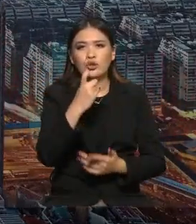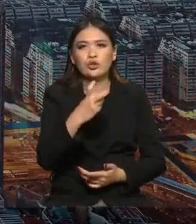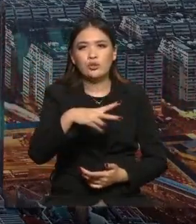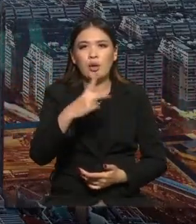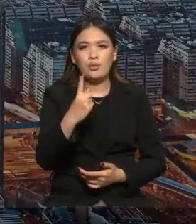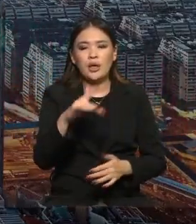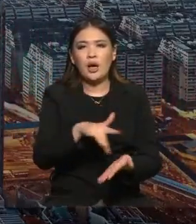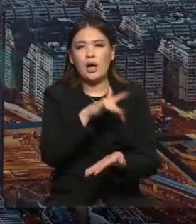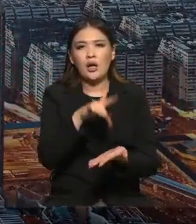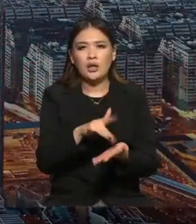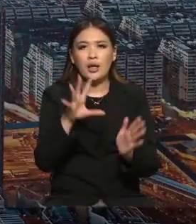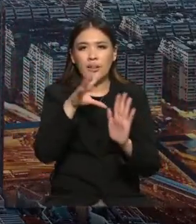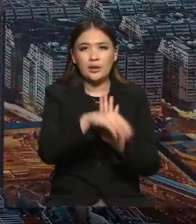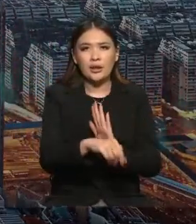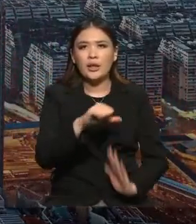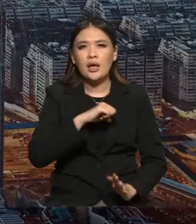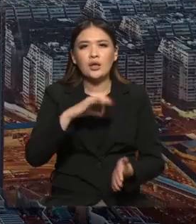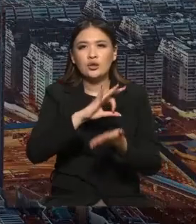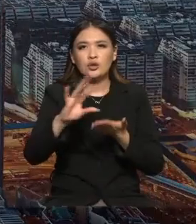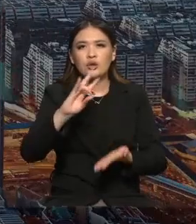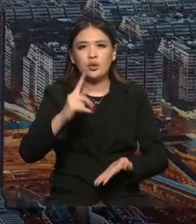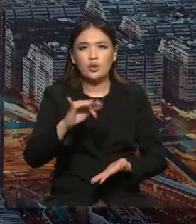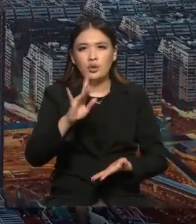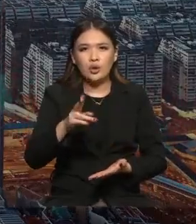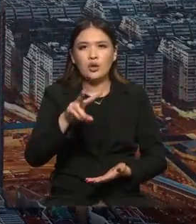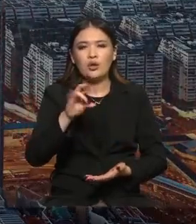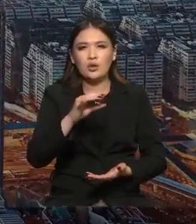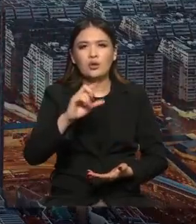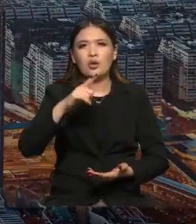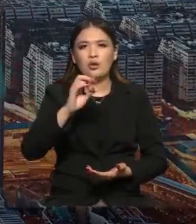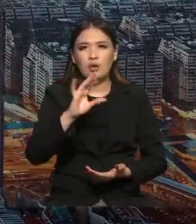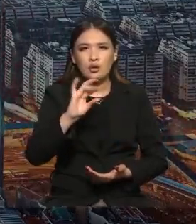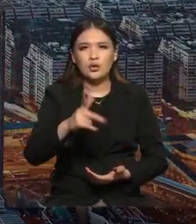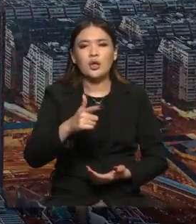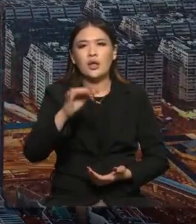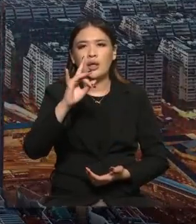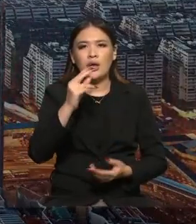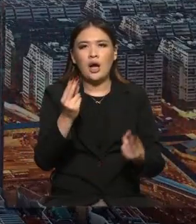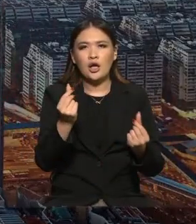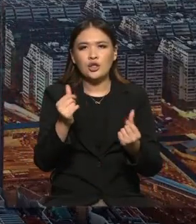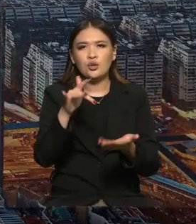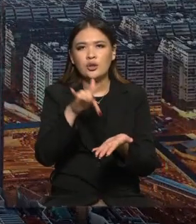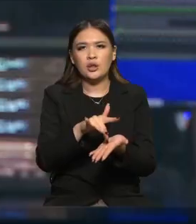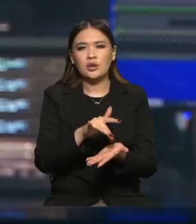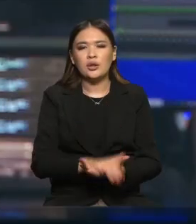қала кірген, ең үздігі әдеттегіде Нью-Йорк, Лондон, Гонконг, Сингапур қаржы орталықтары.